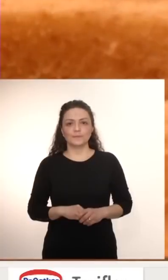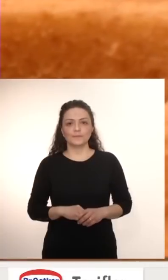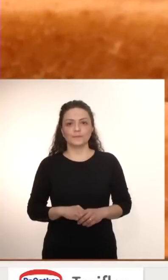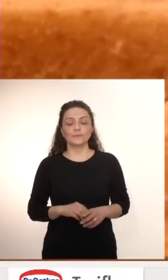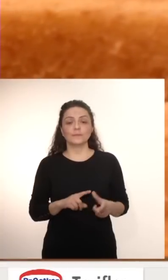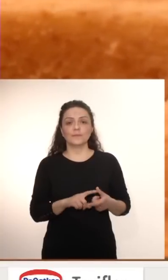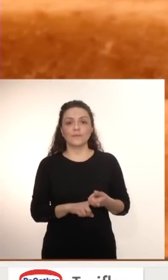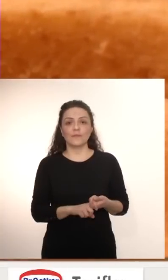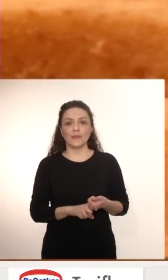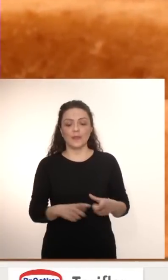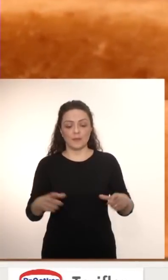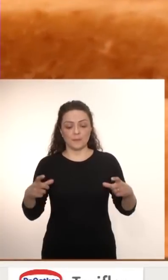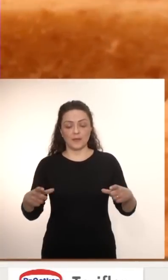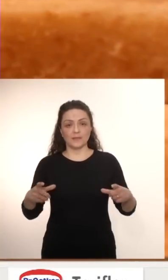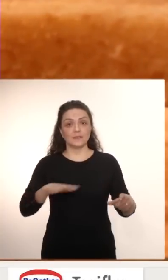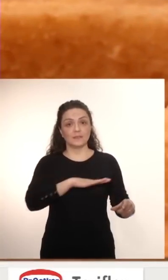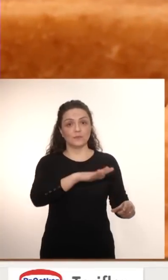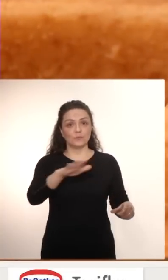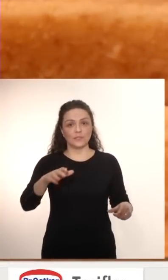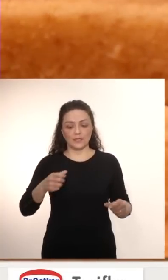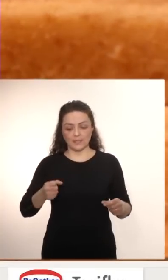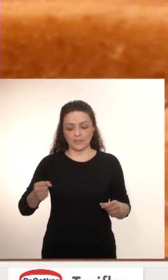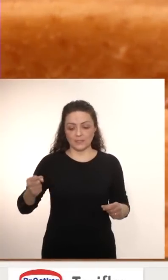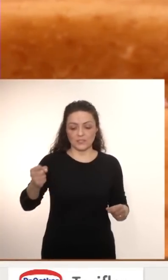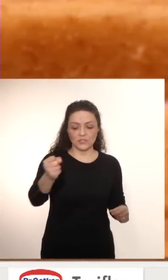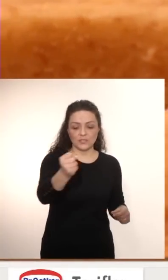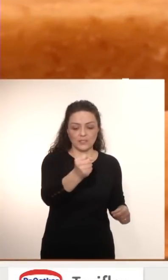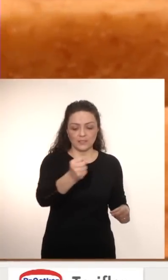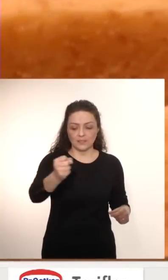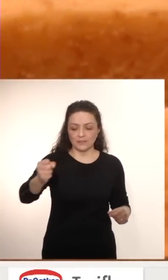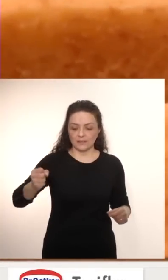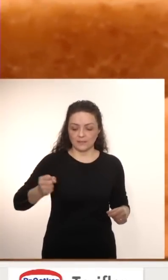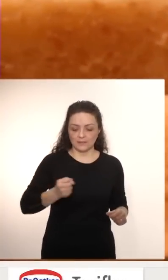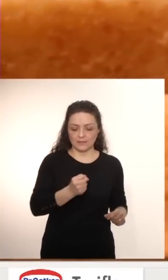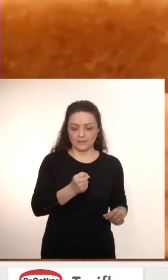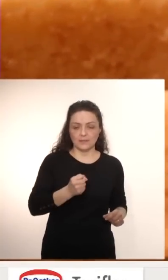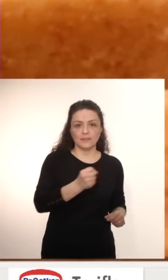Ve pastanın üzerine şekilli sıkın.